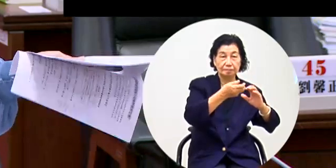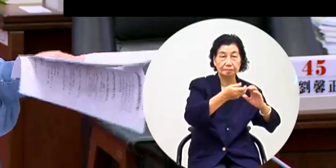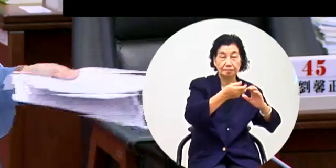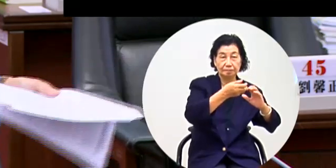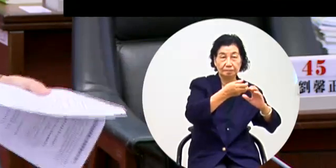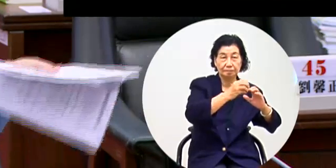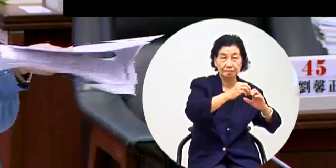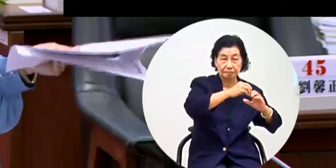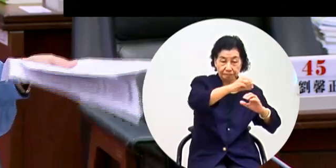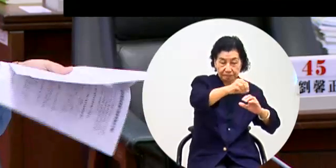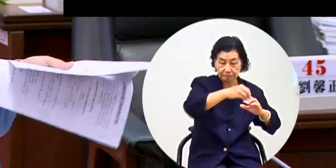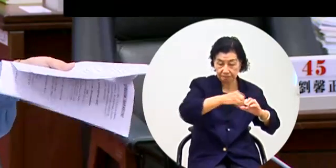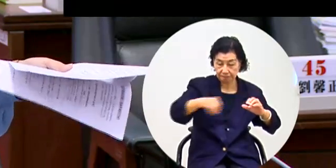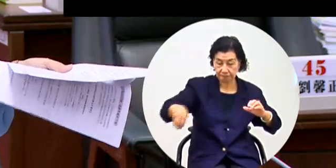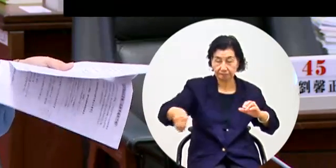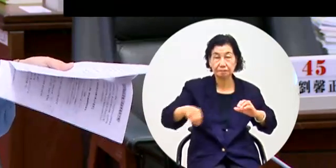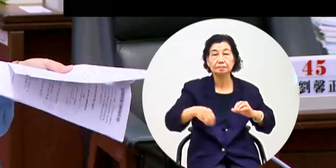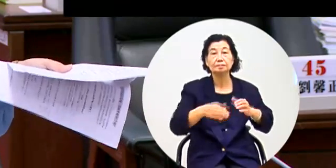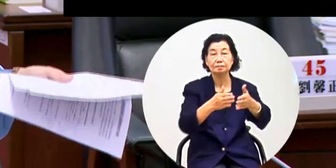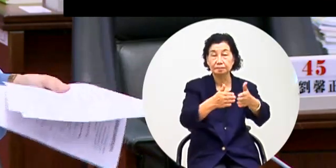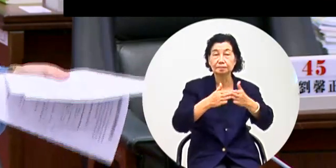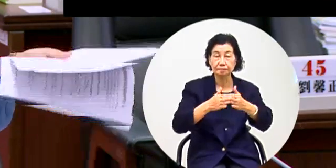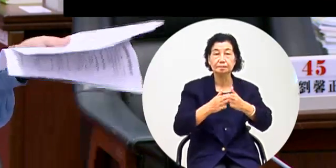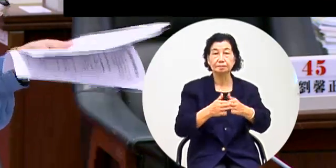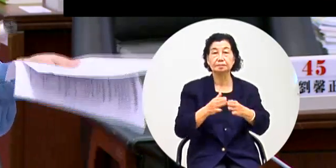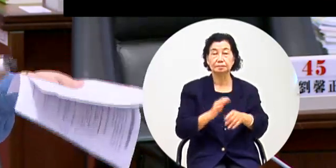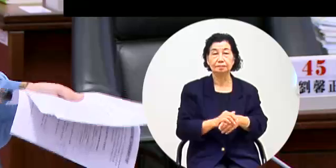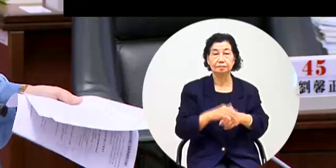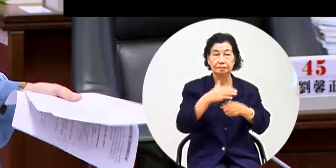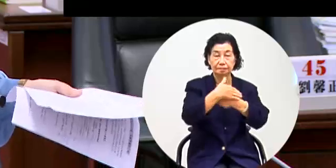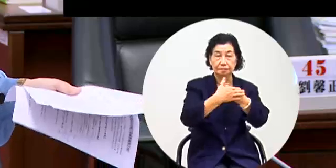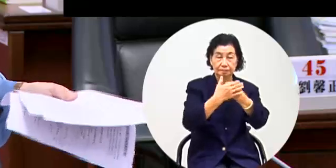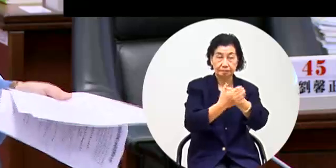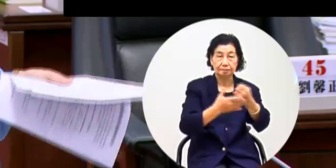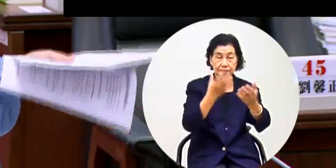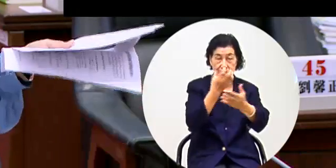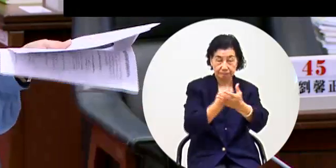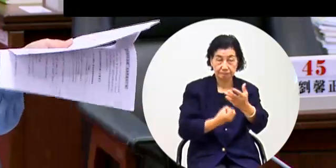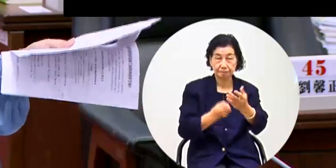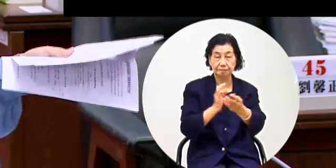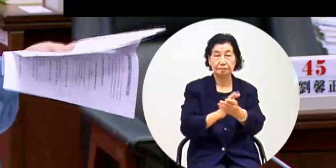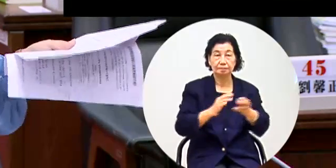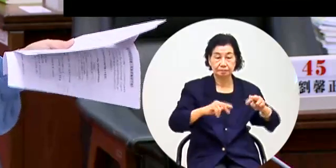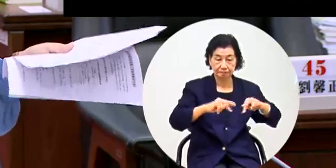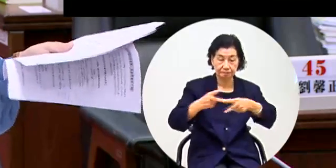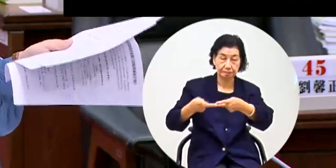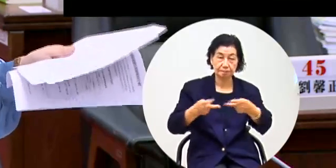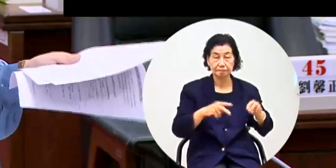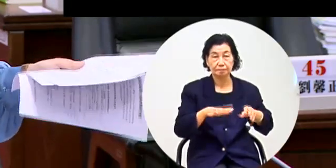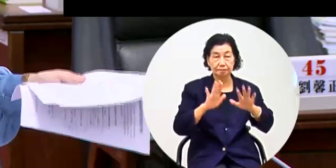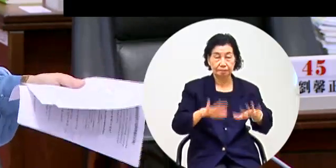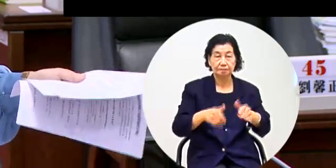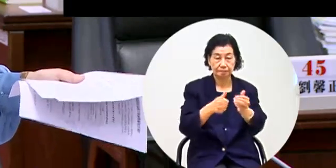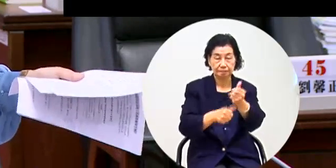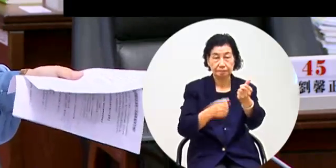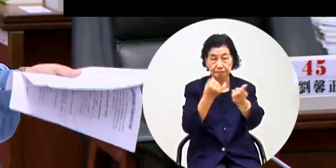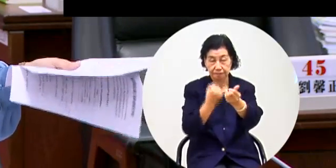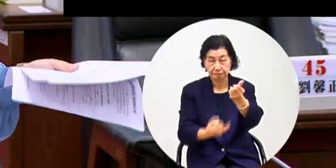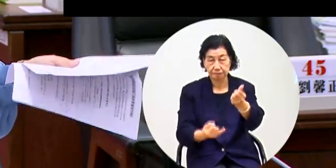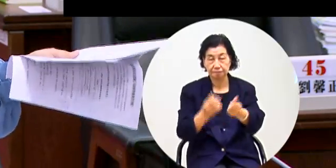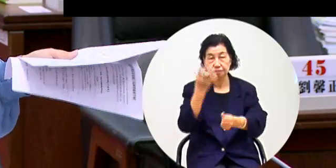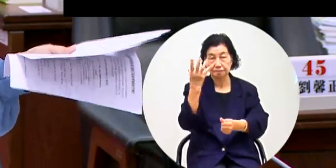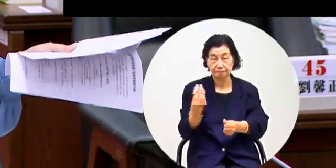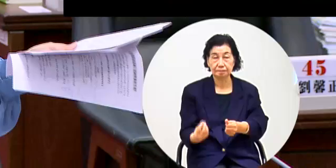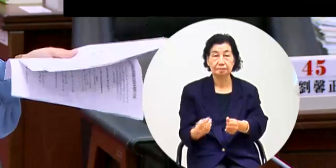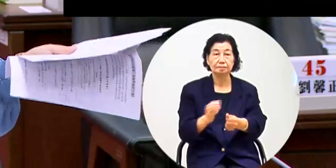大家对于整体的区块就要做调整，或者说现在有很多少子化的问题，很多的校舍是不是将来还做校舍使用？